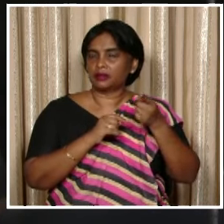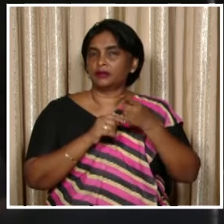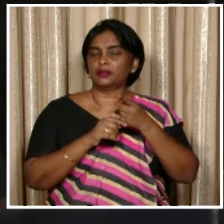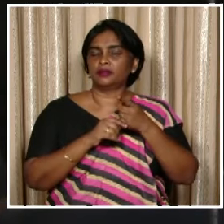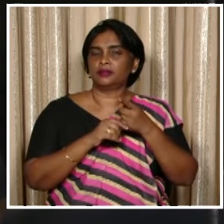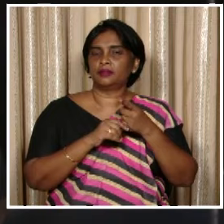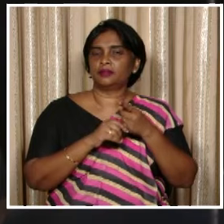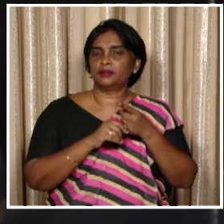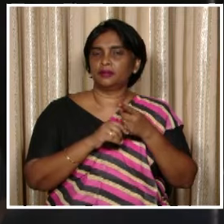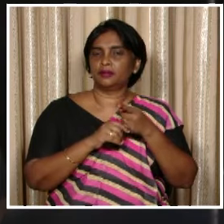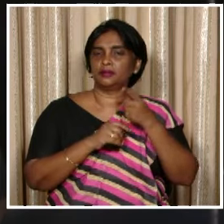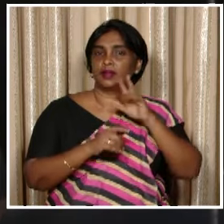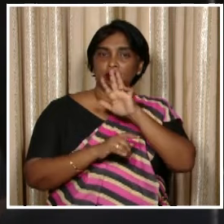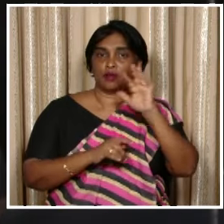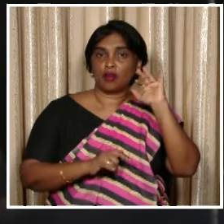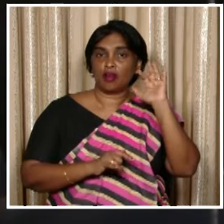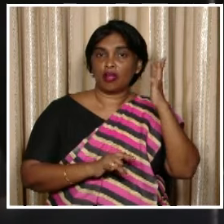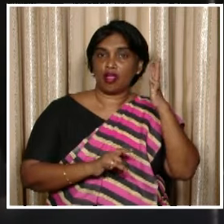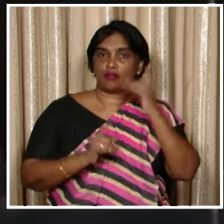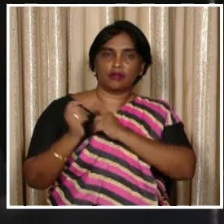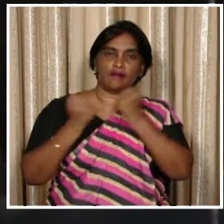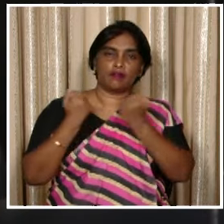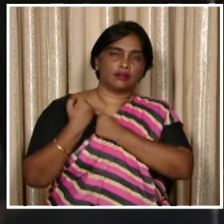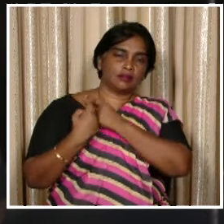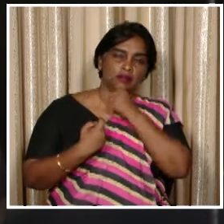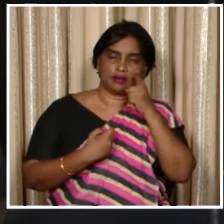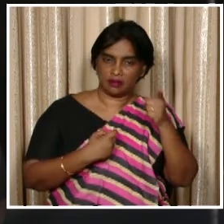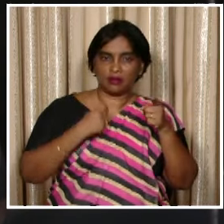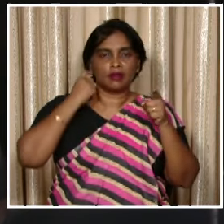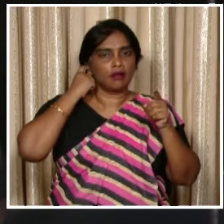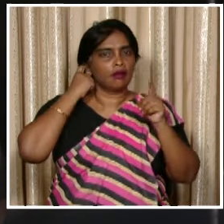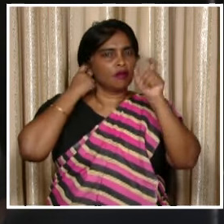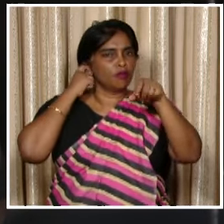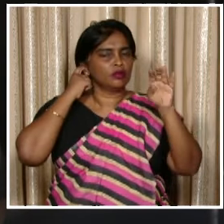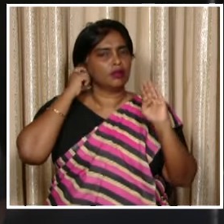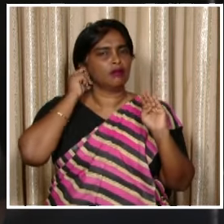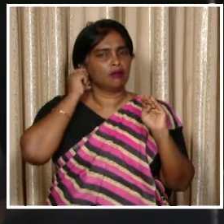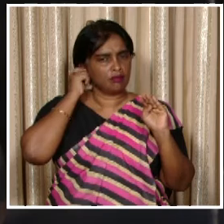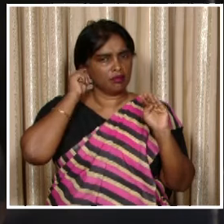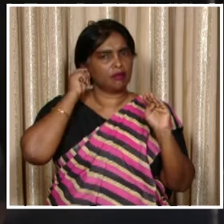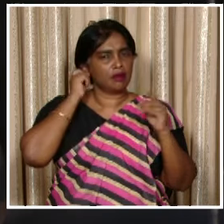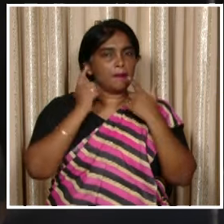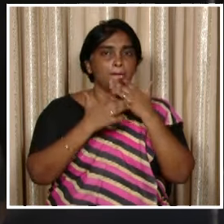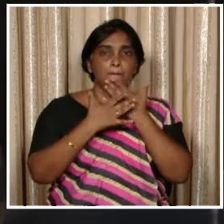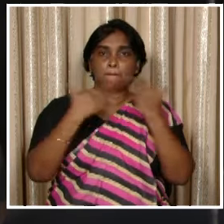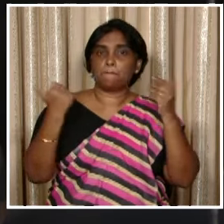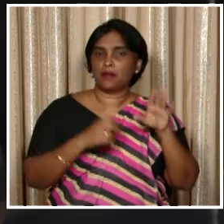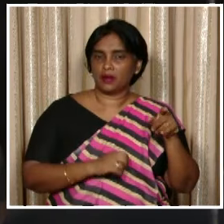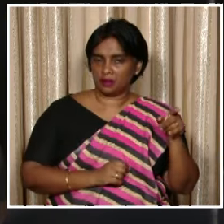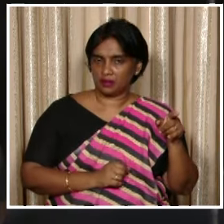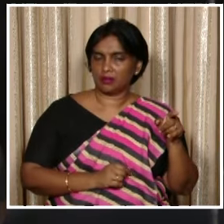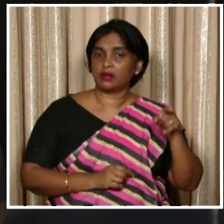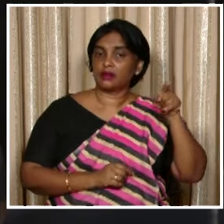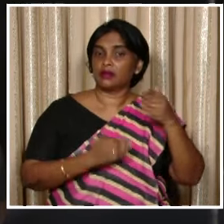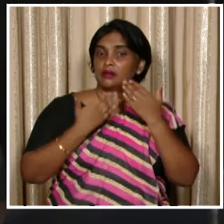ස්ථානයට අපේ 19.90 ලං වෙලා තියෙනවා. එතන 40 දෙනෙක්ගේ පාටියක් තිබිලා තියෙනවා.